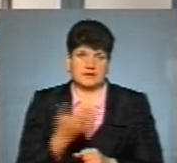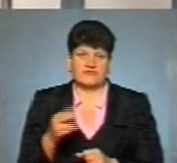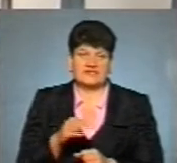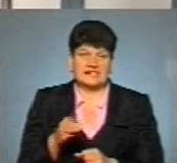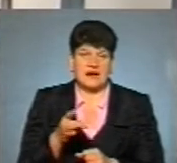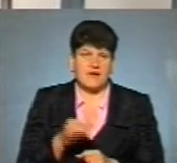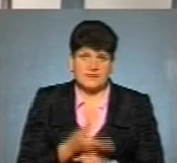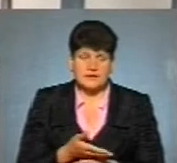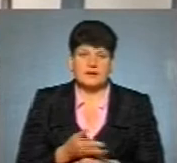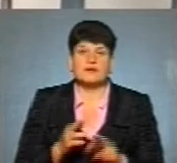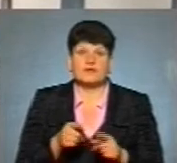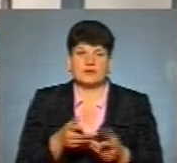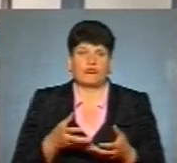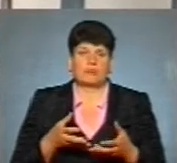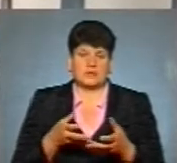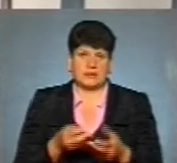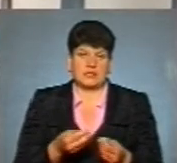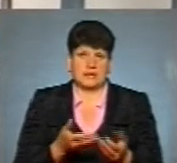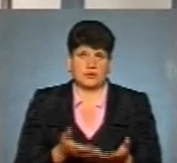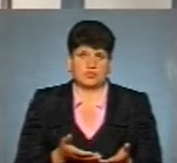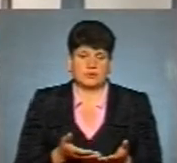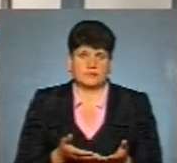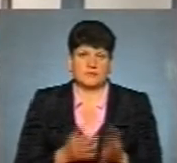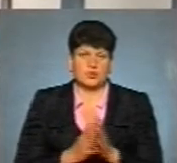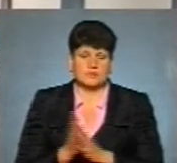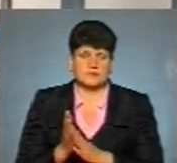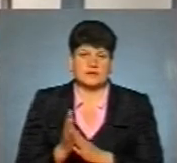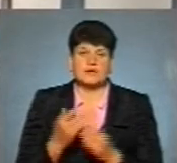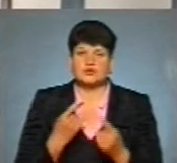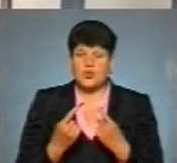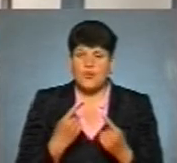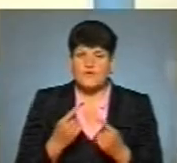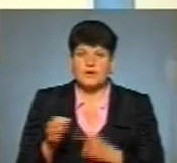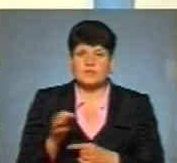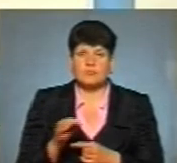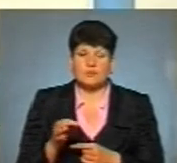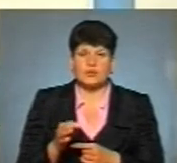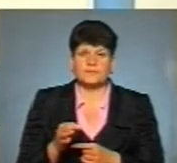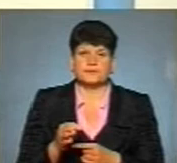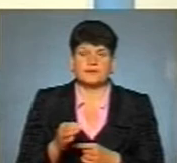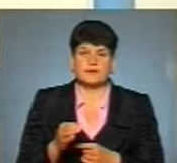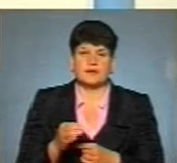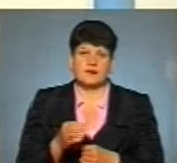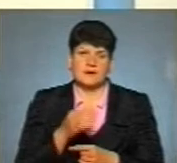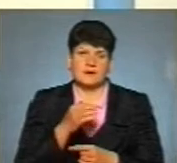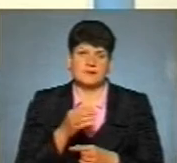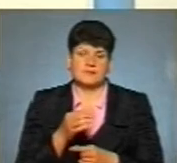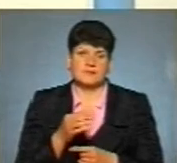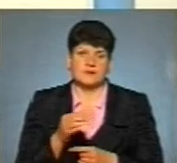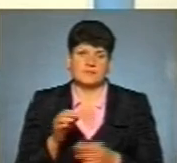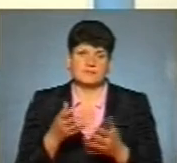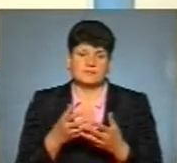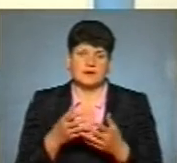травні. Як вони вплинули на рослини? Ну, якщо говорити про ярі культури, вони практично на зернові